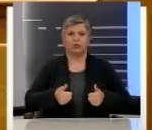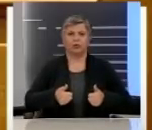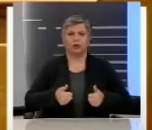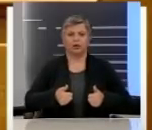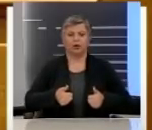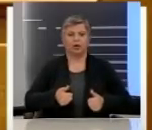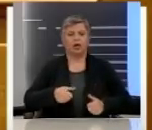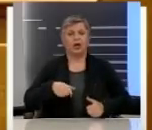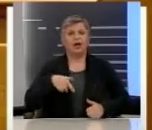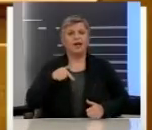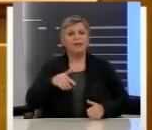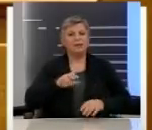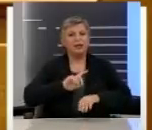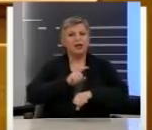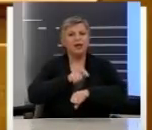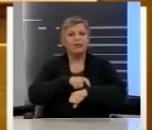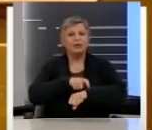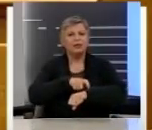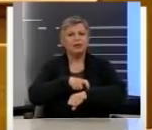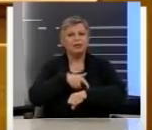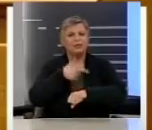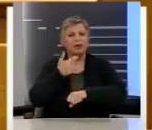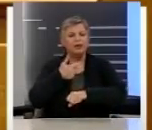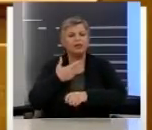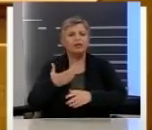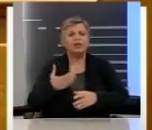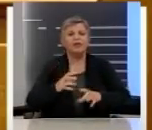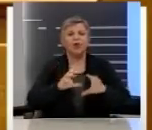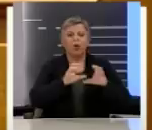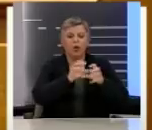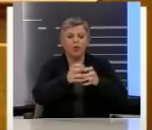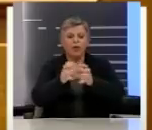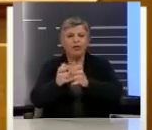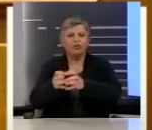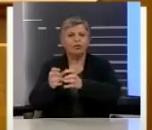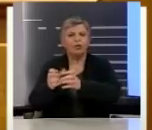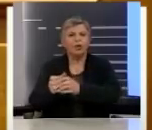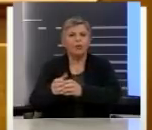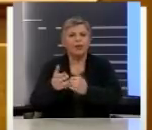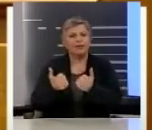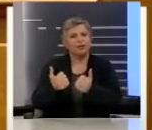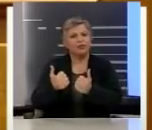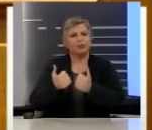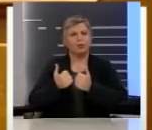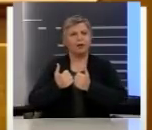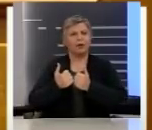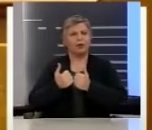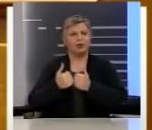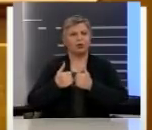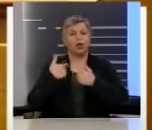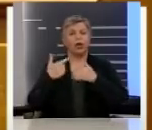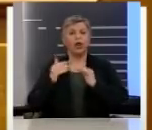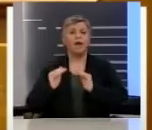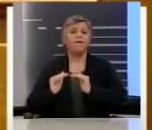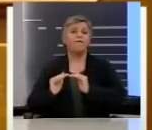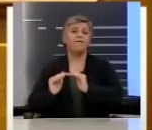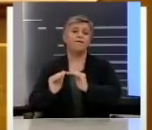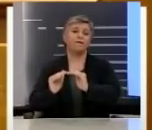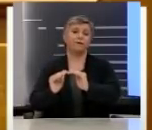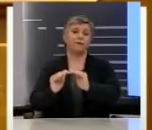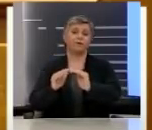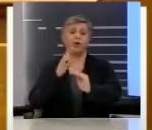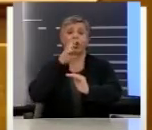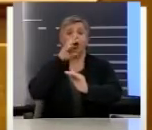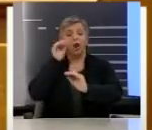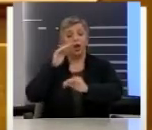διάφορες πλευρές και που επιδιώκουν να μείνουν τα πράγματα ως έχουν. Εν ονόματι της παράδοσης,